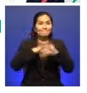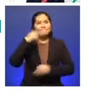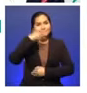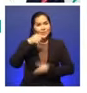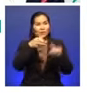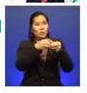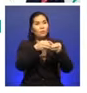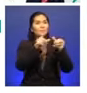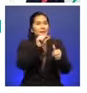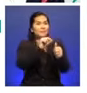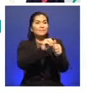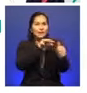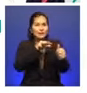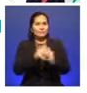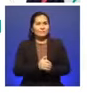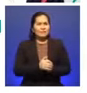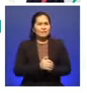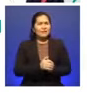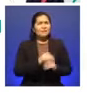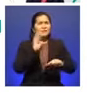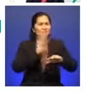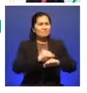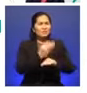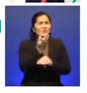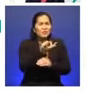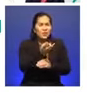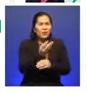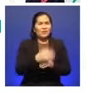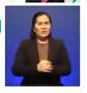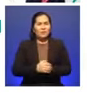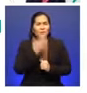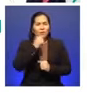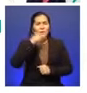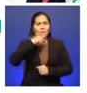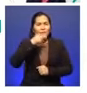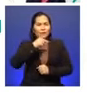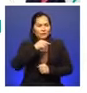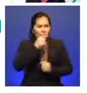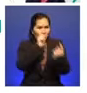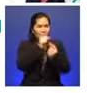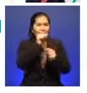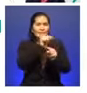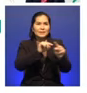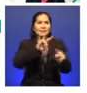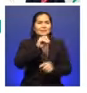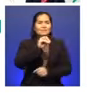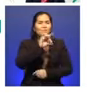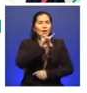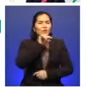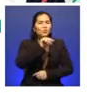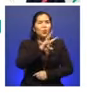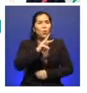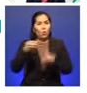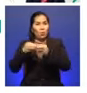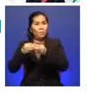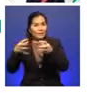ำมีทักษะน้อยกว่ากลุ่มขยายผลค่ะโดยกลุ่มแกนนำมีทักษะการแปรงฟันอยู่ที่ 78.6 และกลุ่มขยายผ